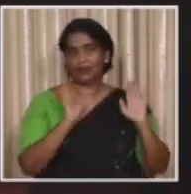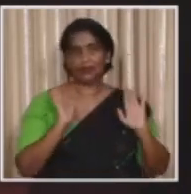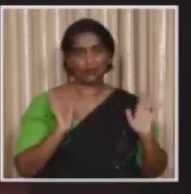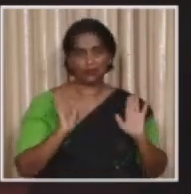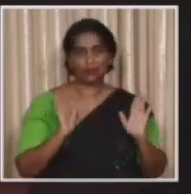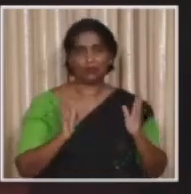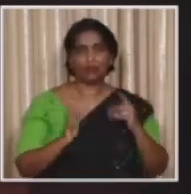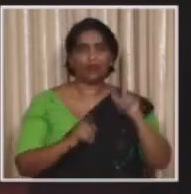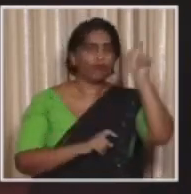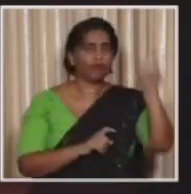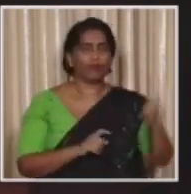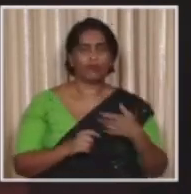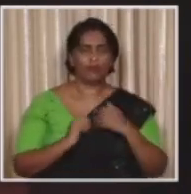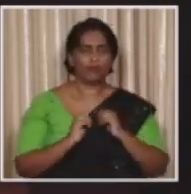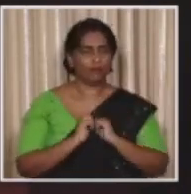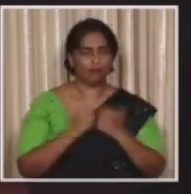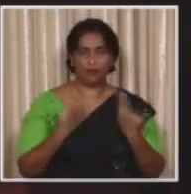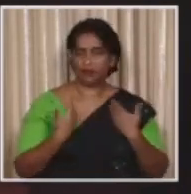අපිට පුද්ගලයා වැඩක් නැහැ.